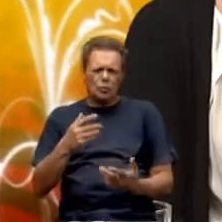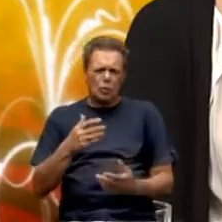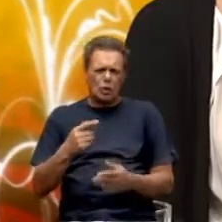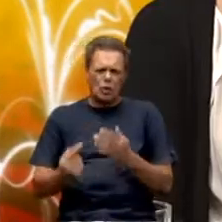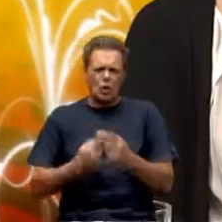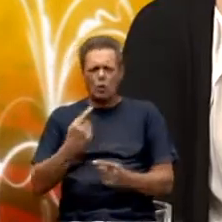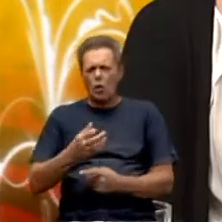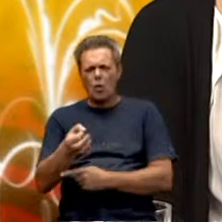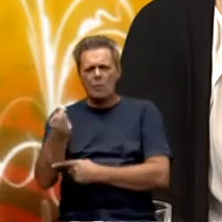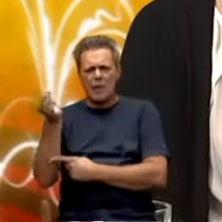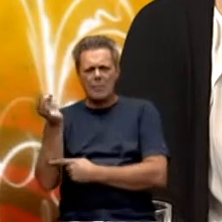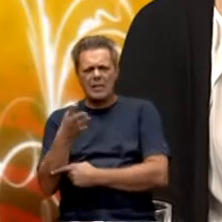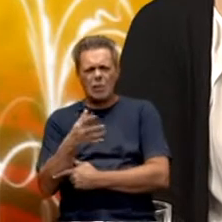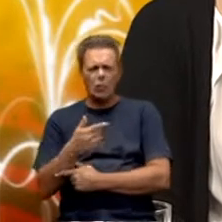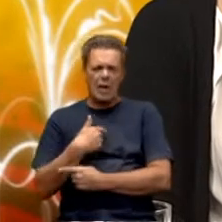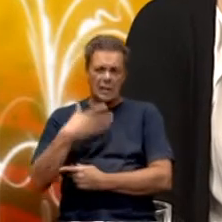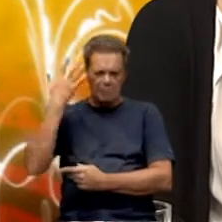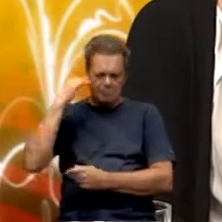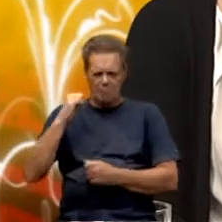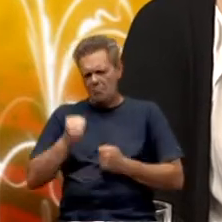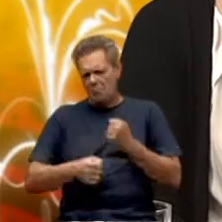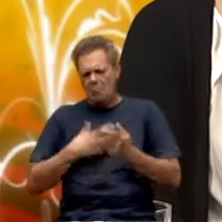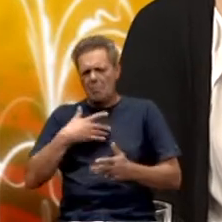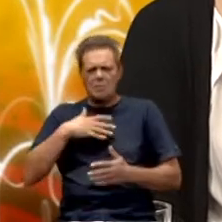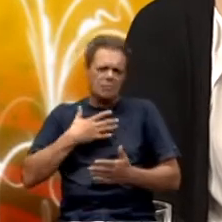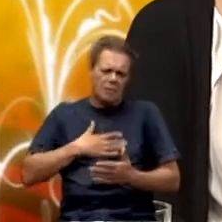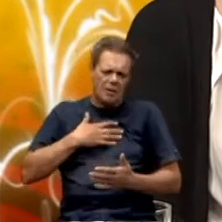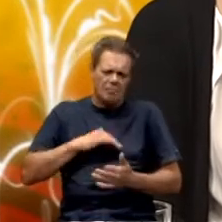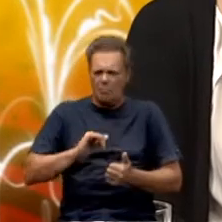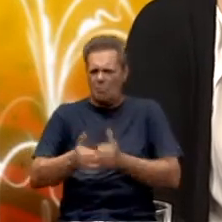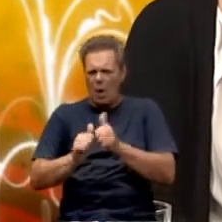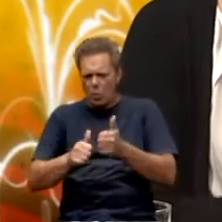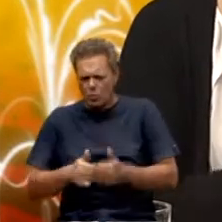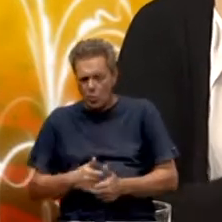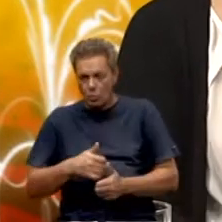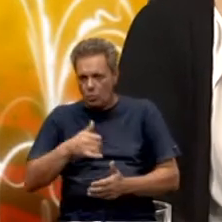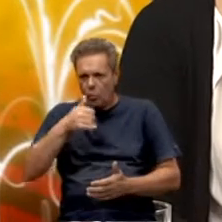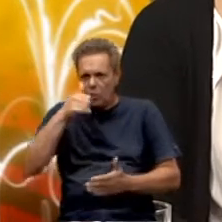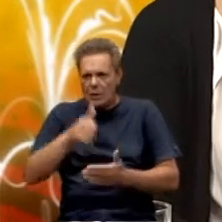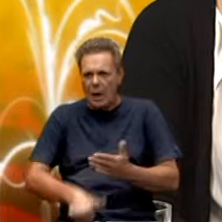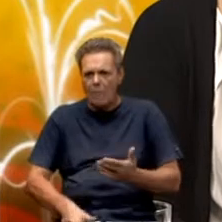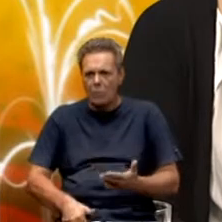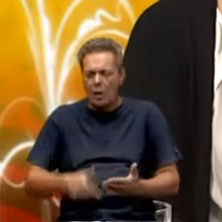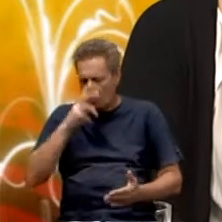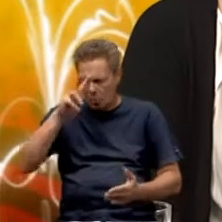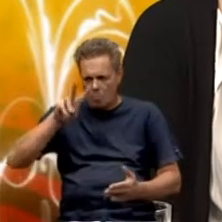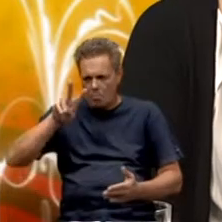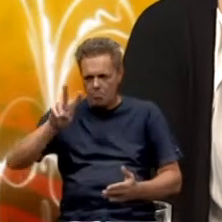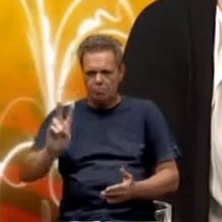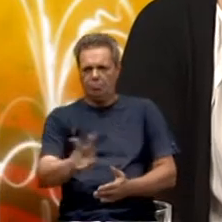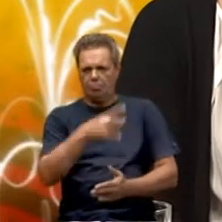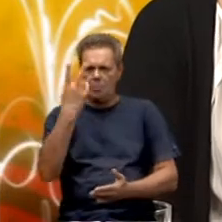Isto, bavila sam se sportom, išla sam u školu, živjela sam normalnim životom i odjednom neki preokret u mom